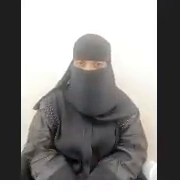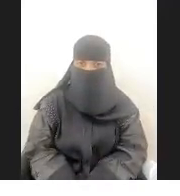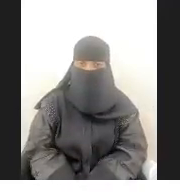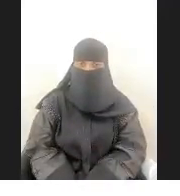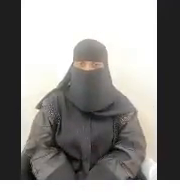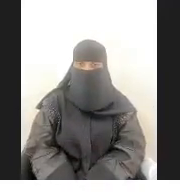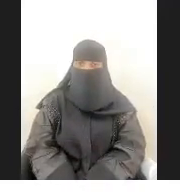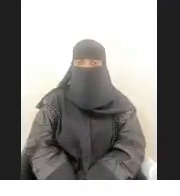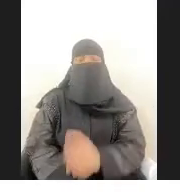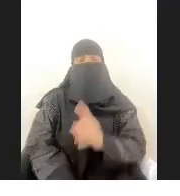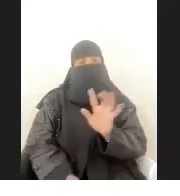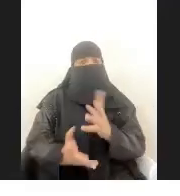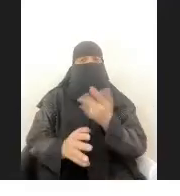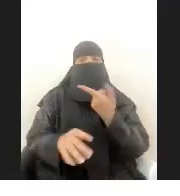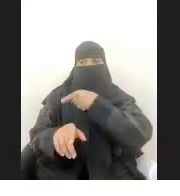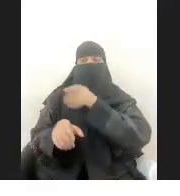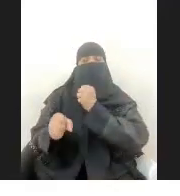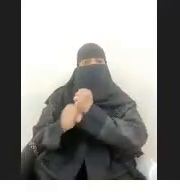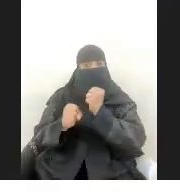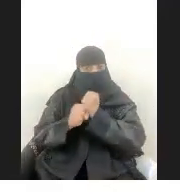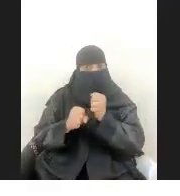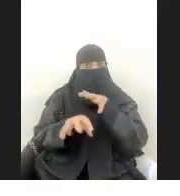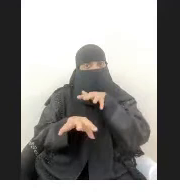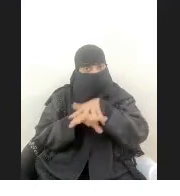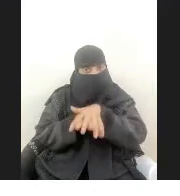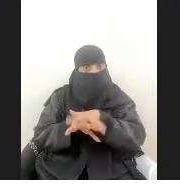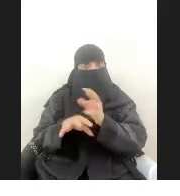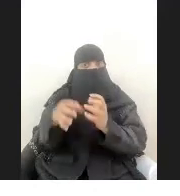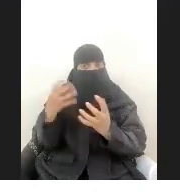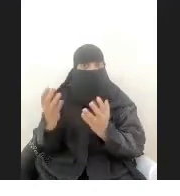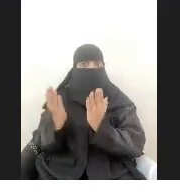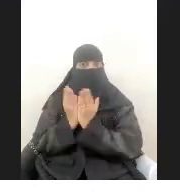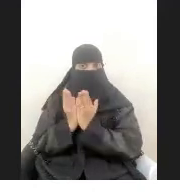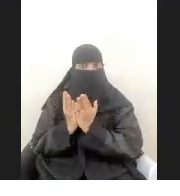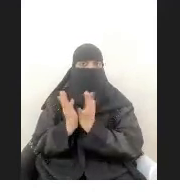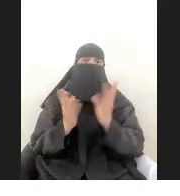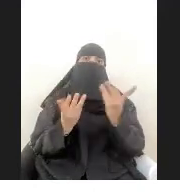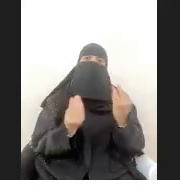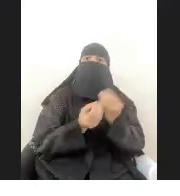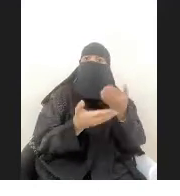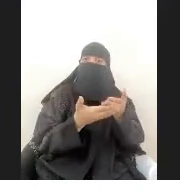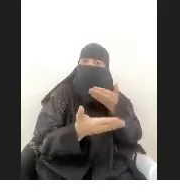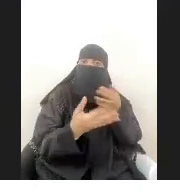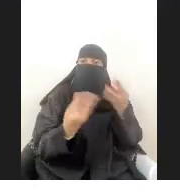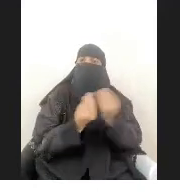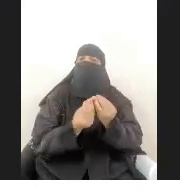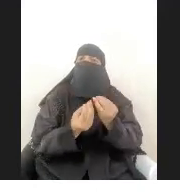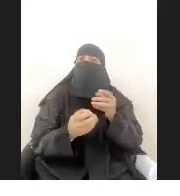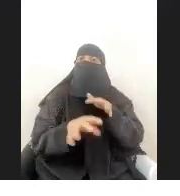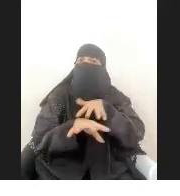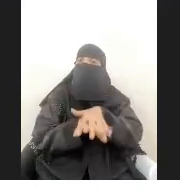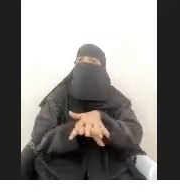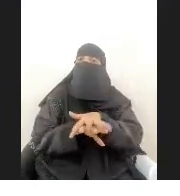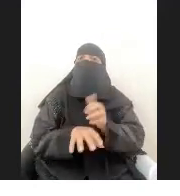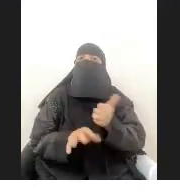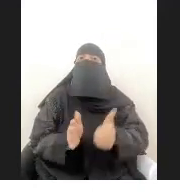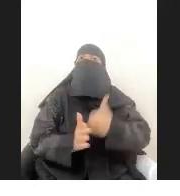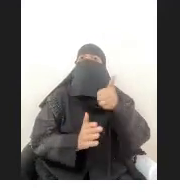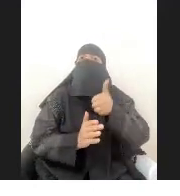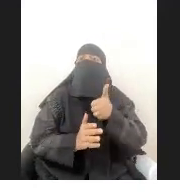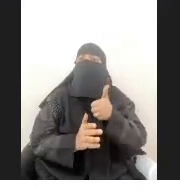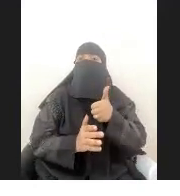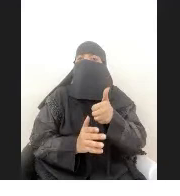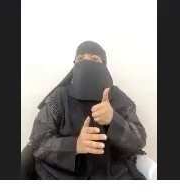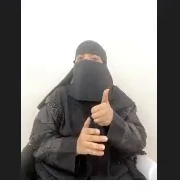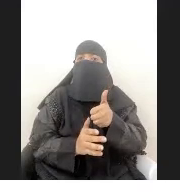نطبق التعلم المدمج ويدينا the best of the two worlds، أحسن ما في التعلم الحضوري وأحسن ما في التعلم عن بعد،